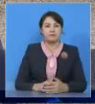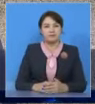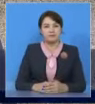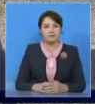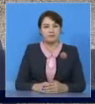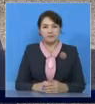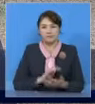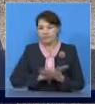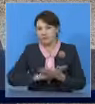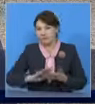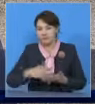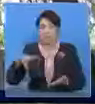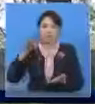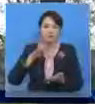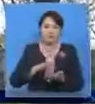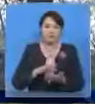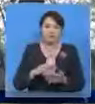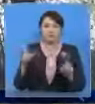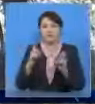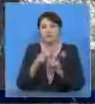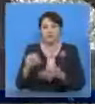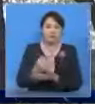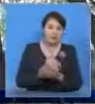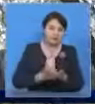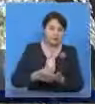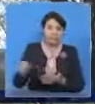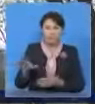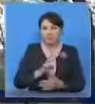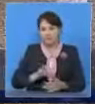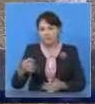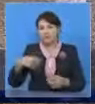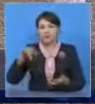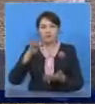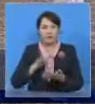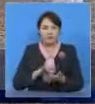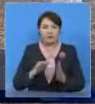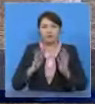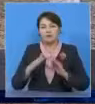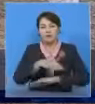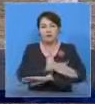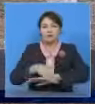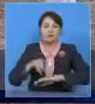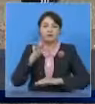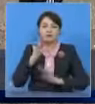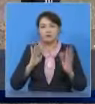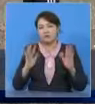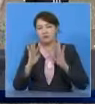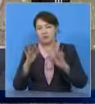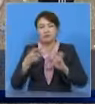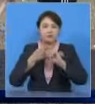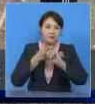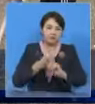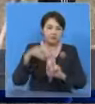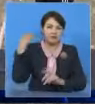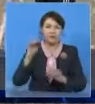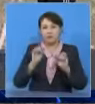в чистоте города. К слову, уборка проходила во всех районах города, центральных улицах и зеленых массивах, в связи с чем